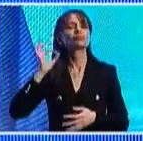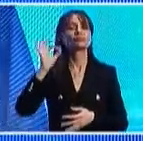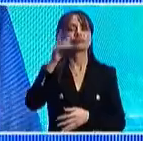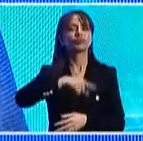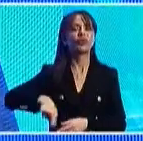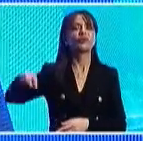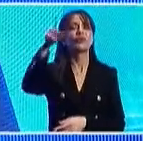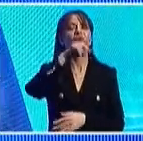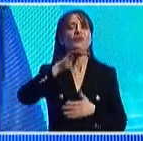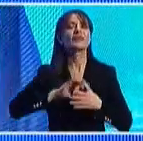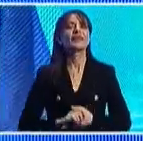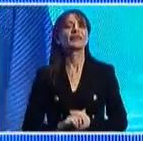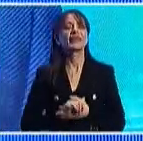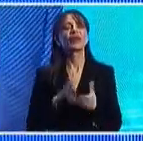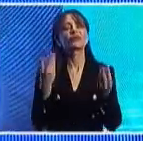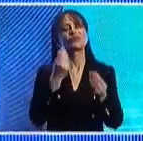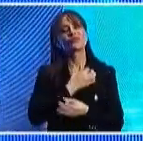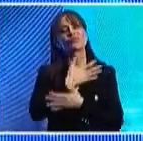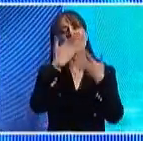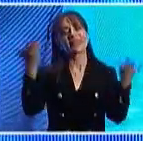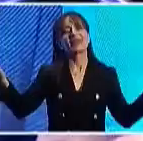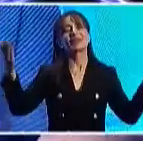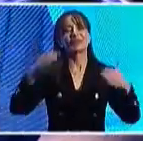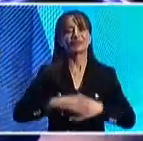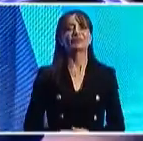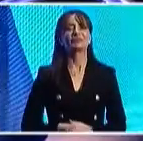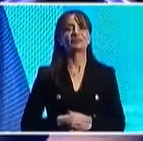sizlerin huzurunda çok çok teşekkür ediyorum.